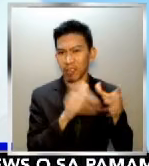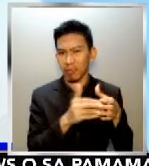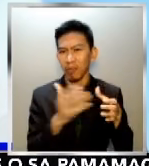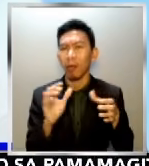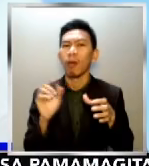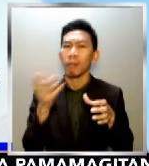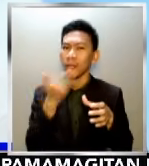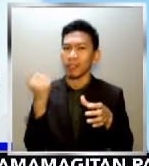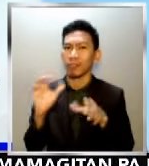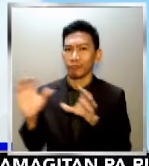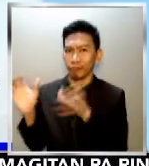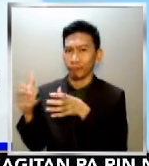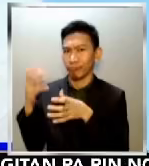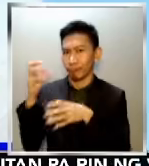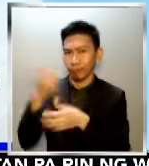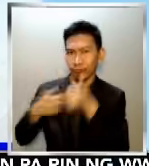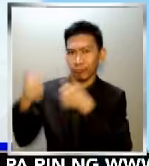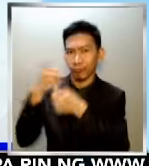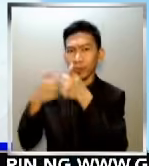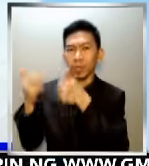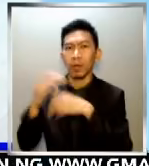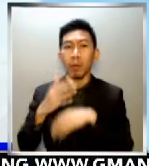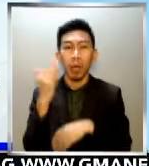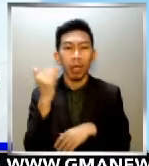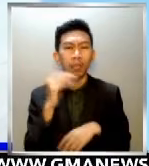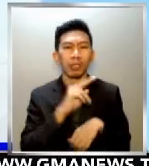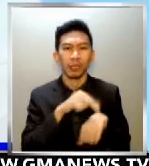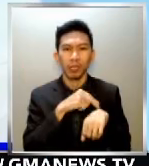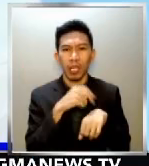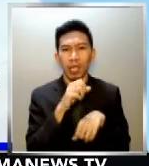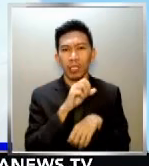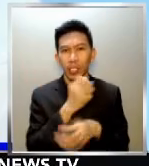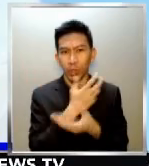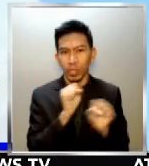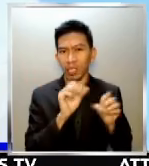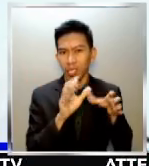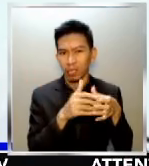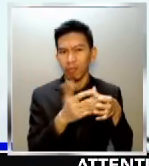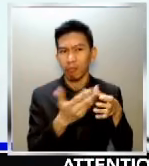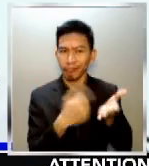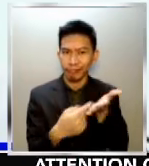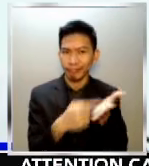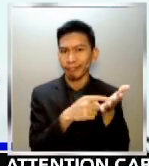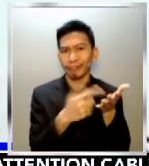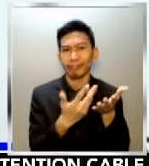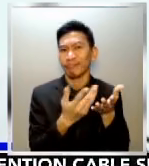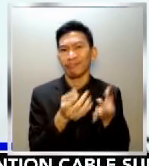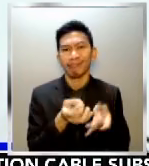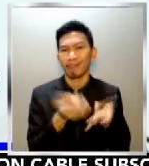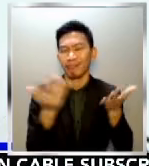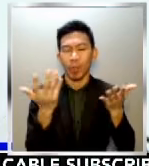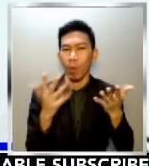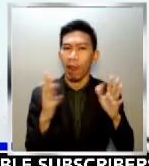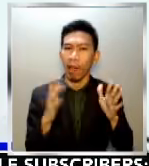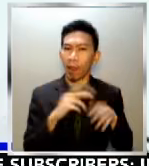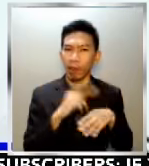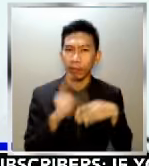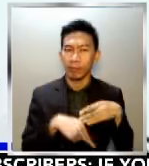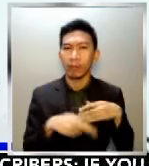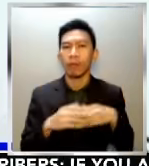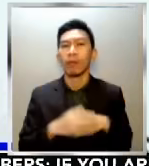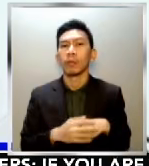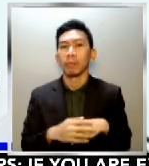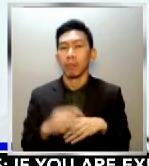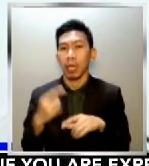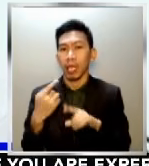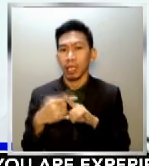sa pagpupulong ng NSC base na rin daw sa karanasan niya noon. Dagdag pa ni Roque, walang punto ang